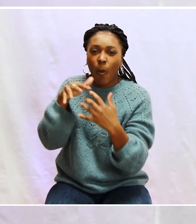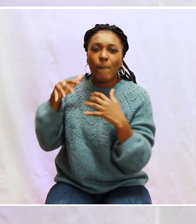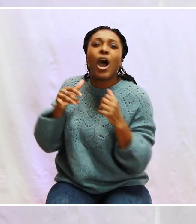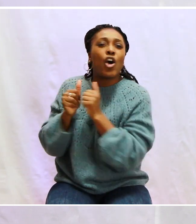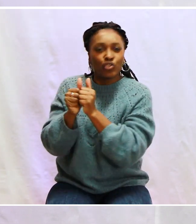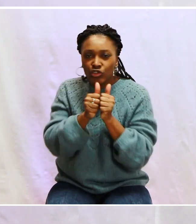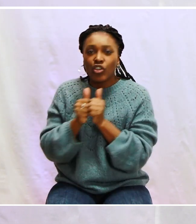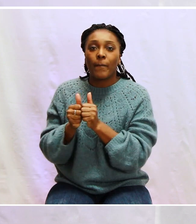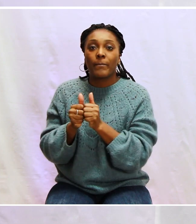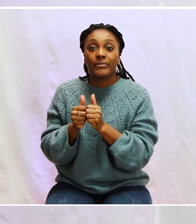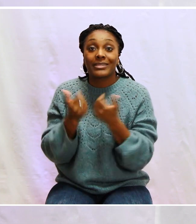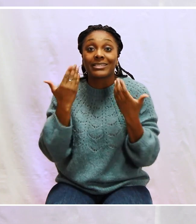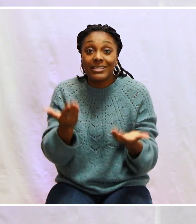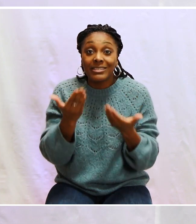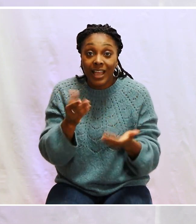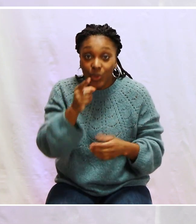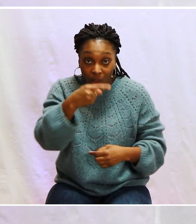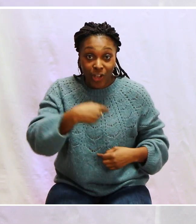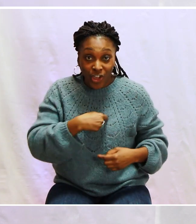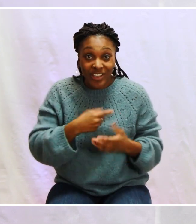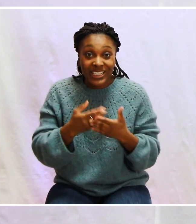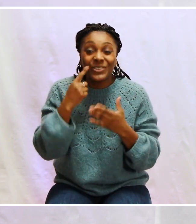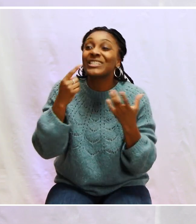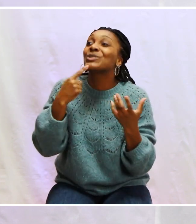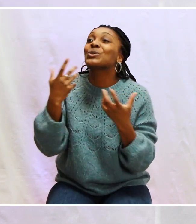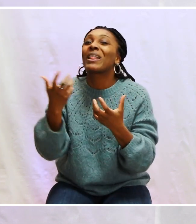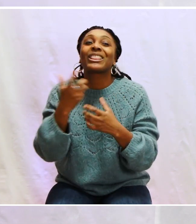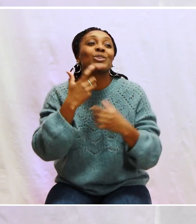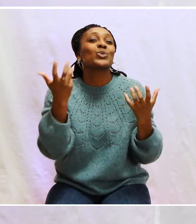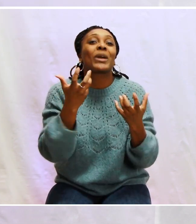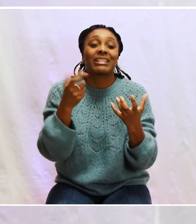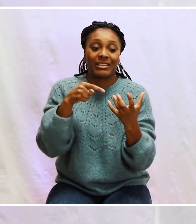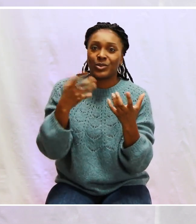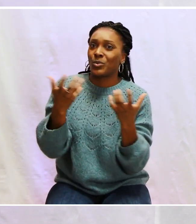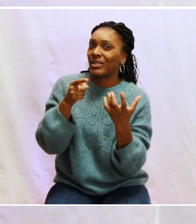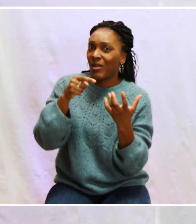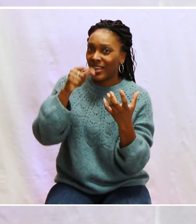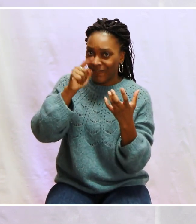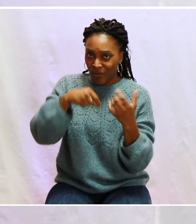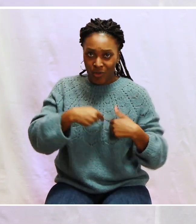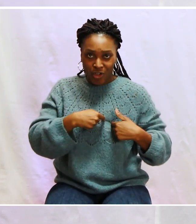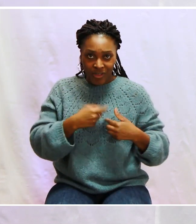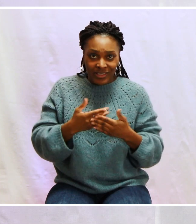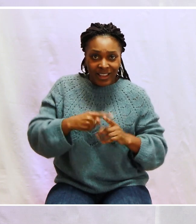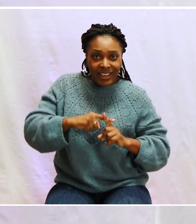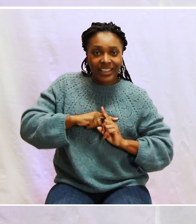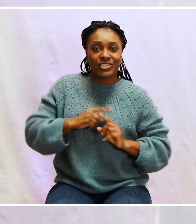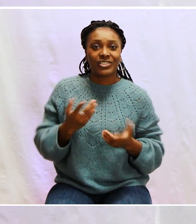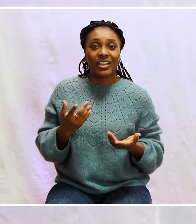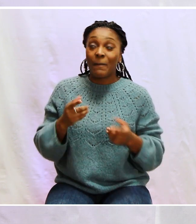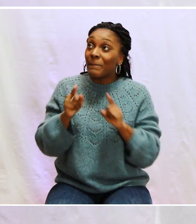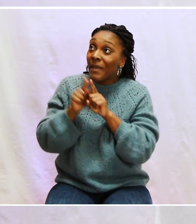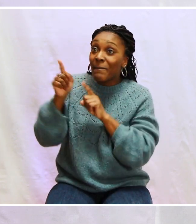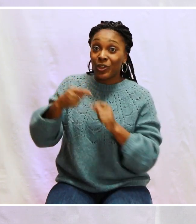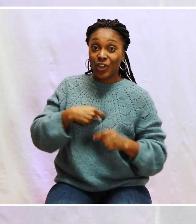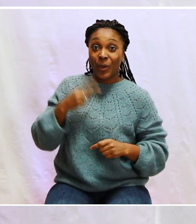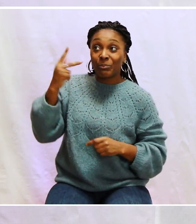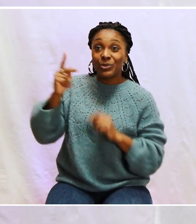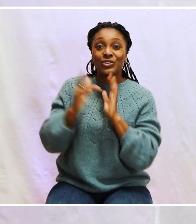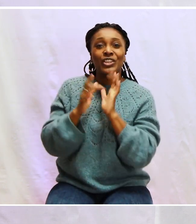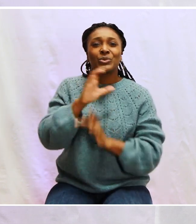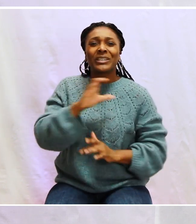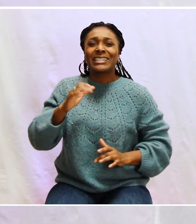Et est-ce que tu as ce cœur-là, en fait, quand tu souhaites quelque chose à quelqu'un? Parce que c'est ça, le cœur de l'enfant de Dieu. C'est le cœur de Jésus-Christ, ému